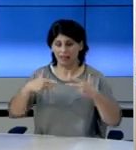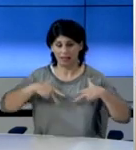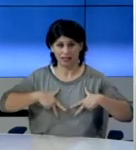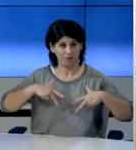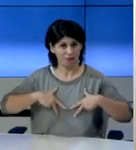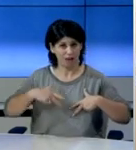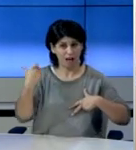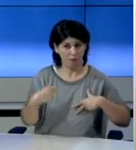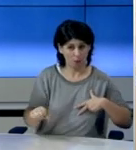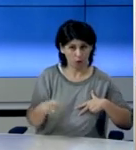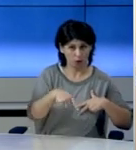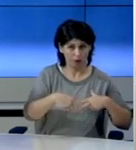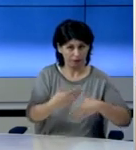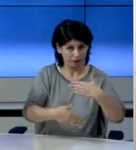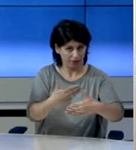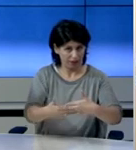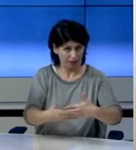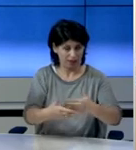από τη διαδικασία,